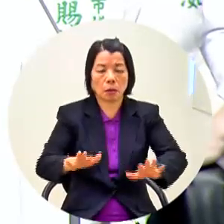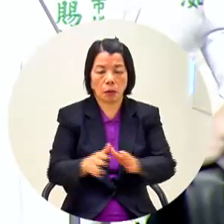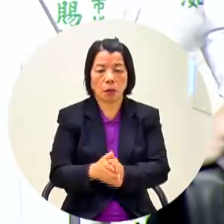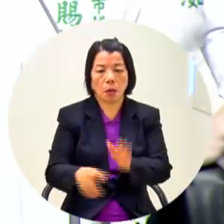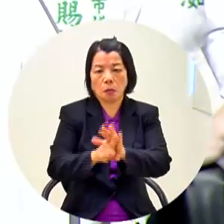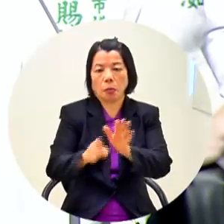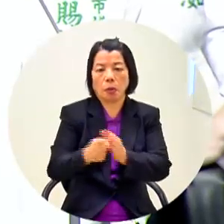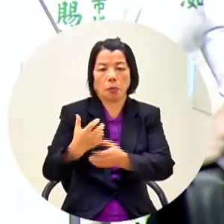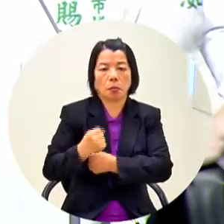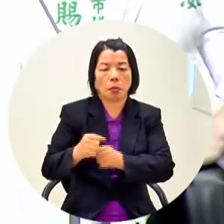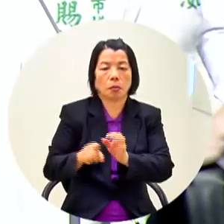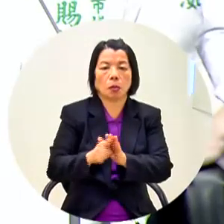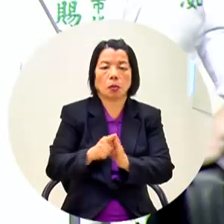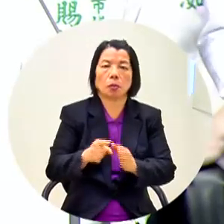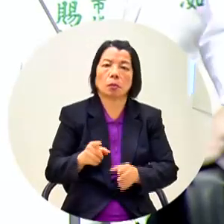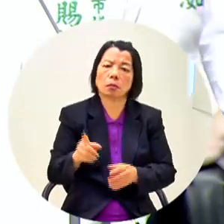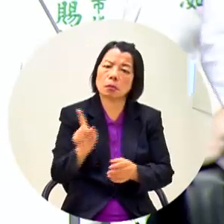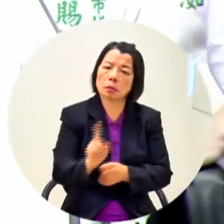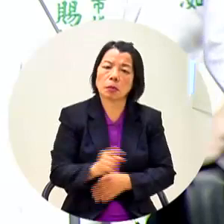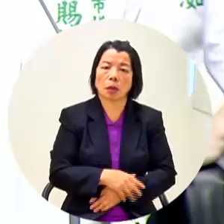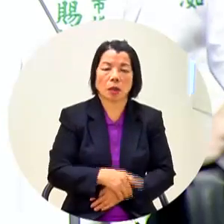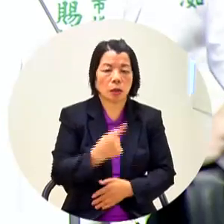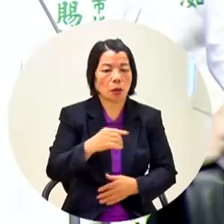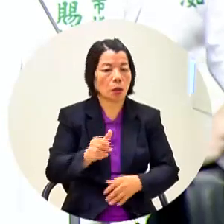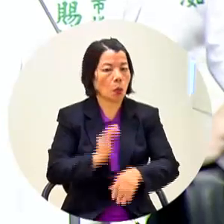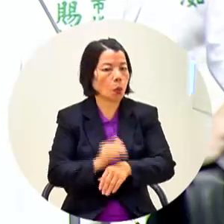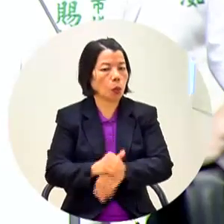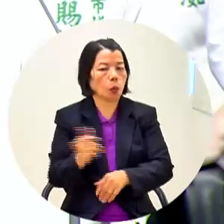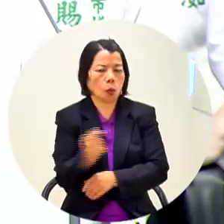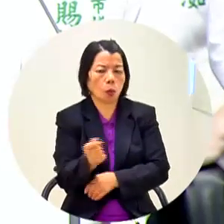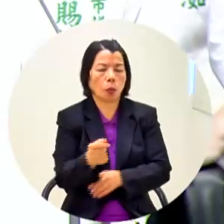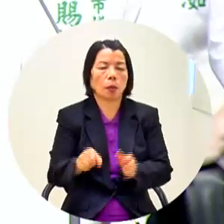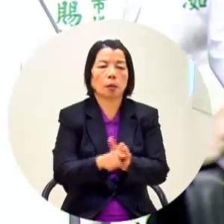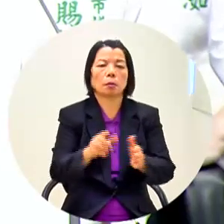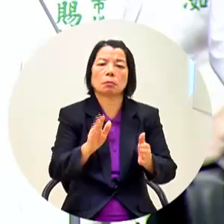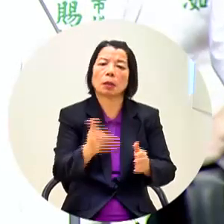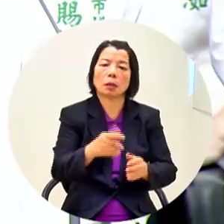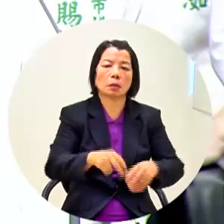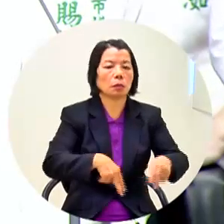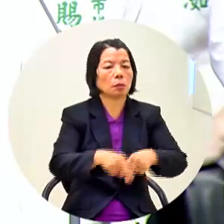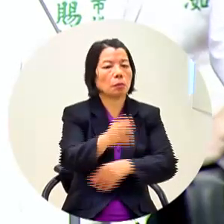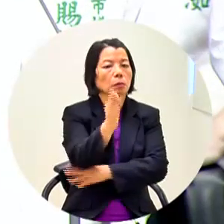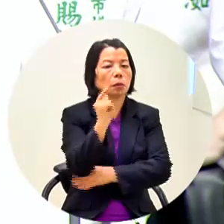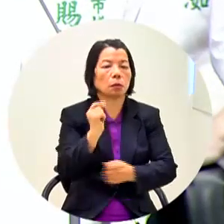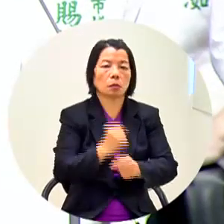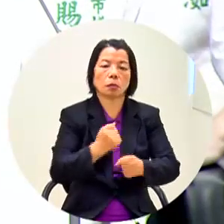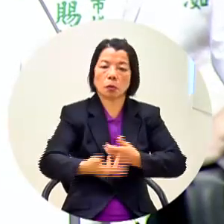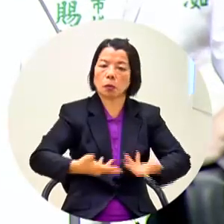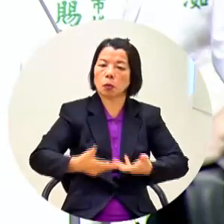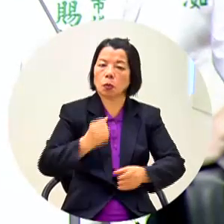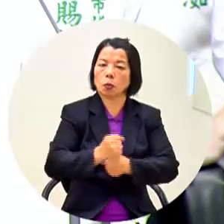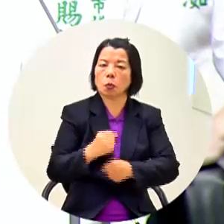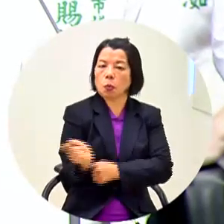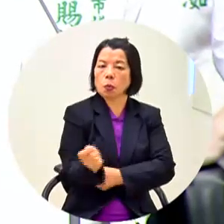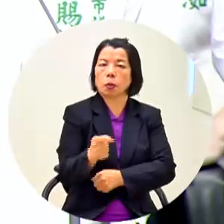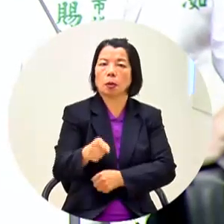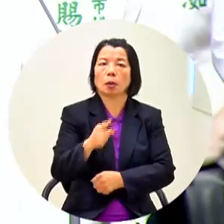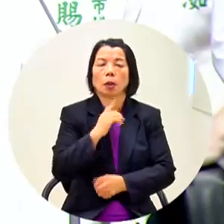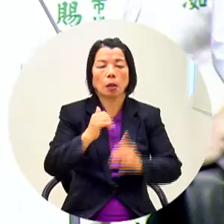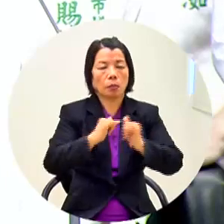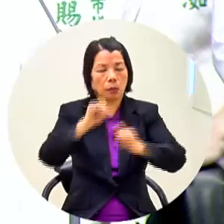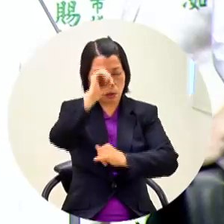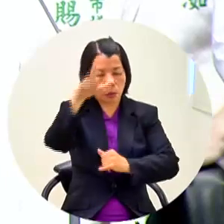紧，你若办市政，有你在猜那些看板的效率那么快，我相信我们民进党团也很放